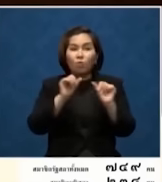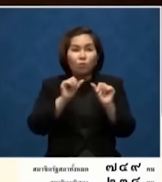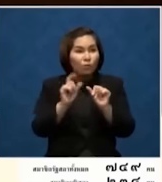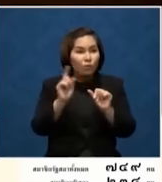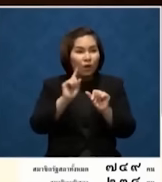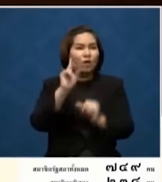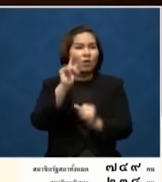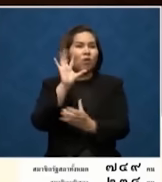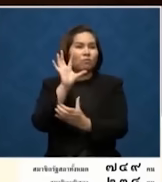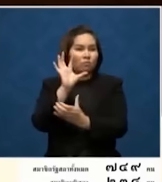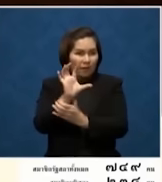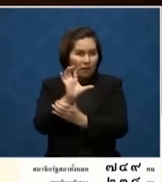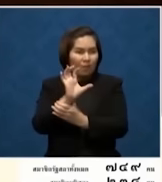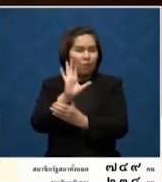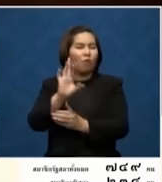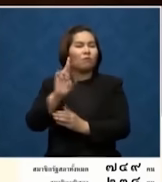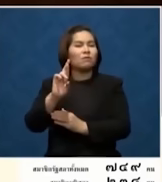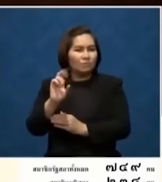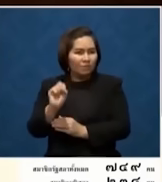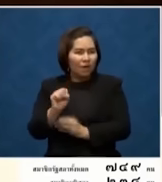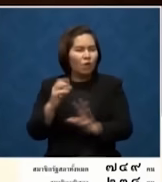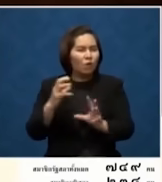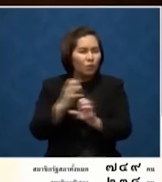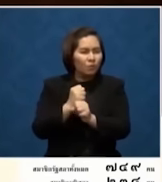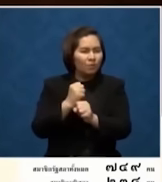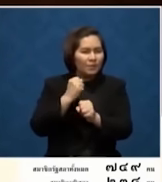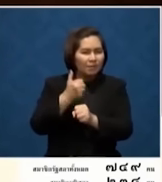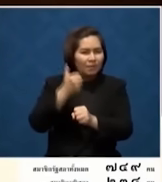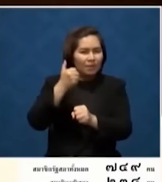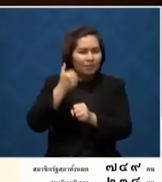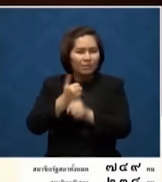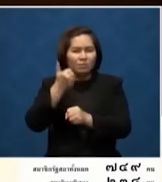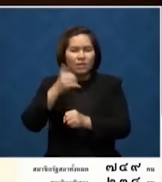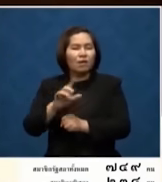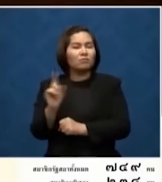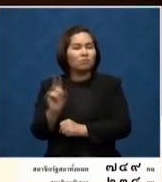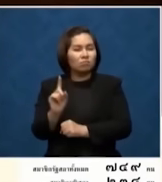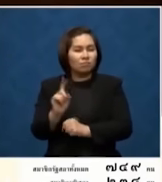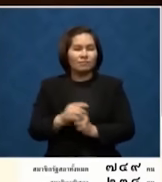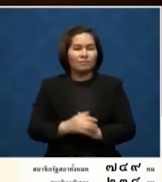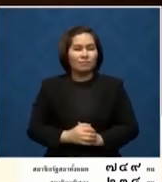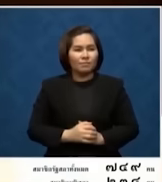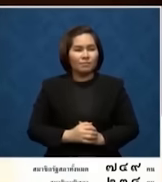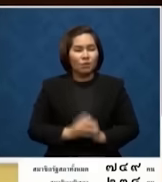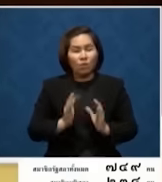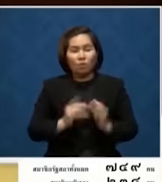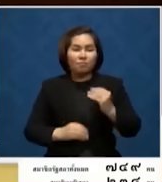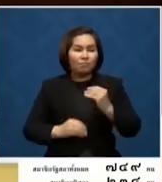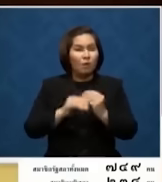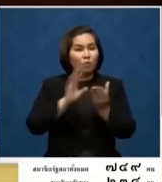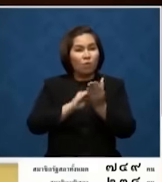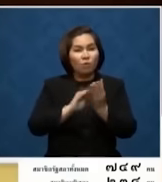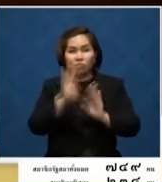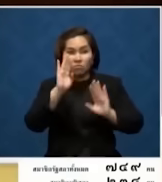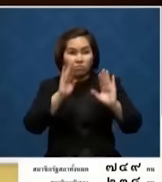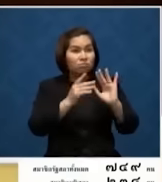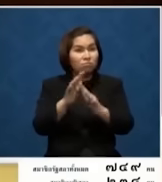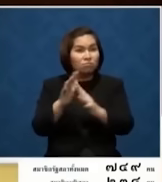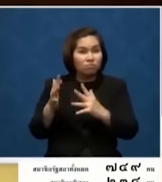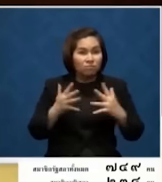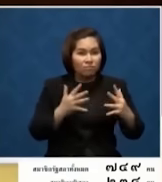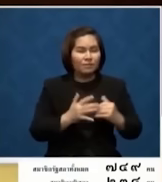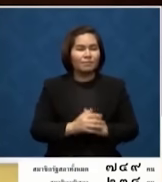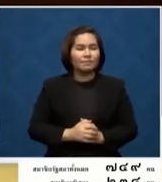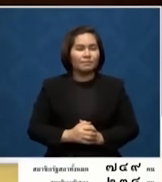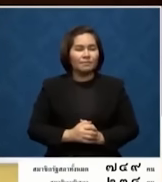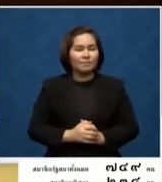ากจะพูดยกมือแล้วต้องรอให้อนุญาตก่อน ใช่ ใช่ไหมแต่วันนี้เนี่ยพอยกมือปุ๊บพูดเลยย